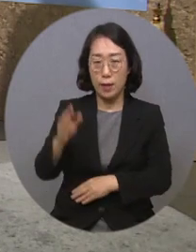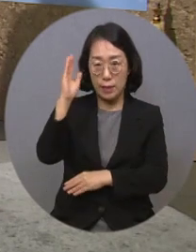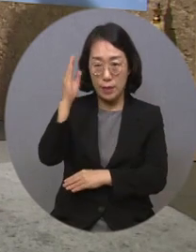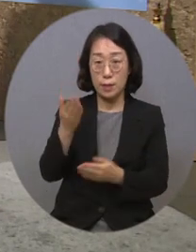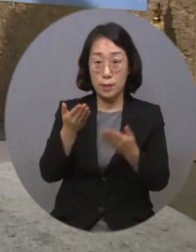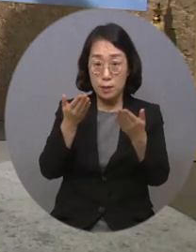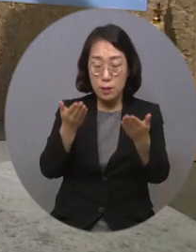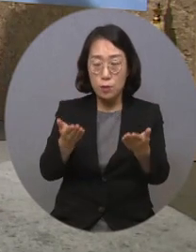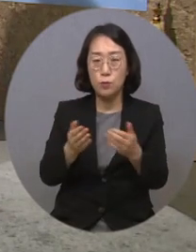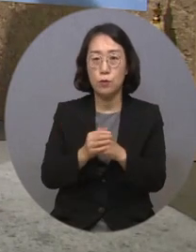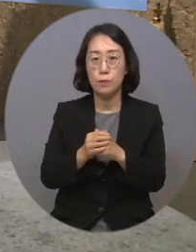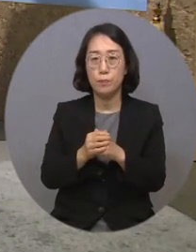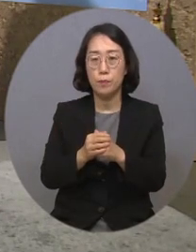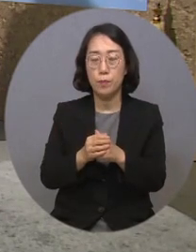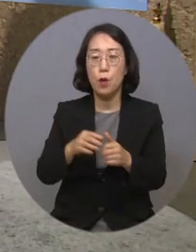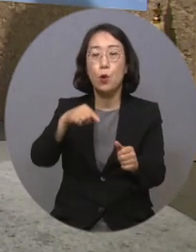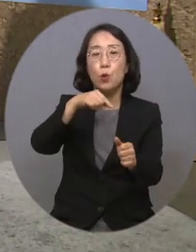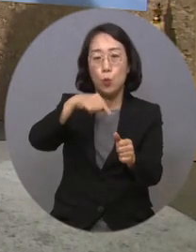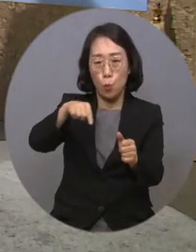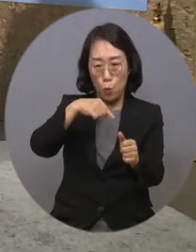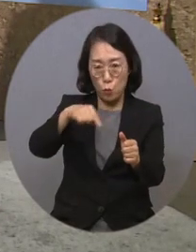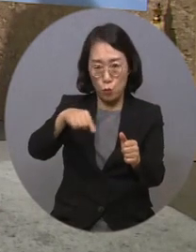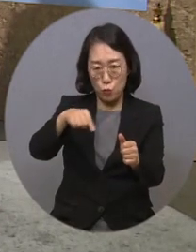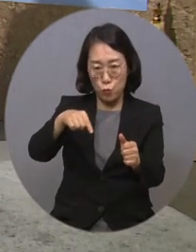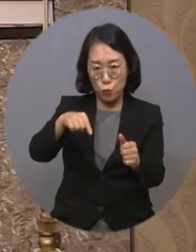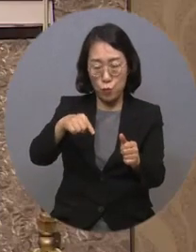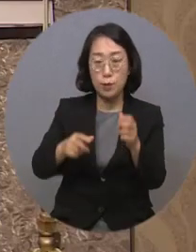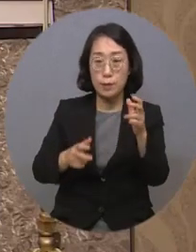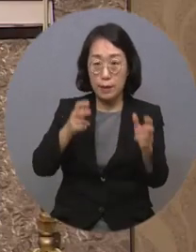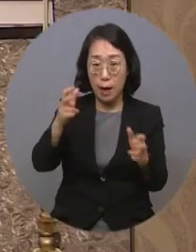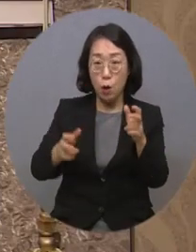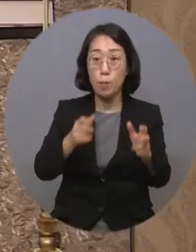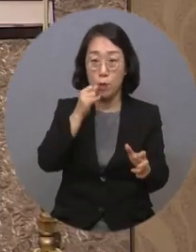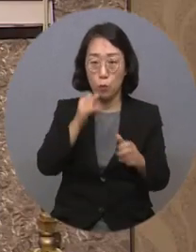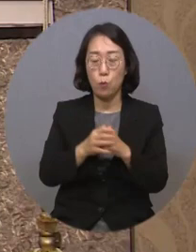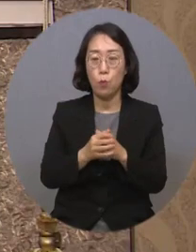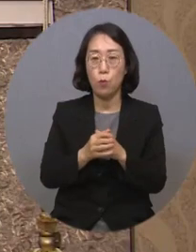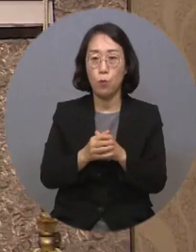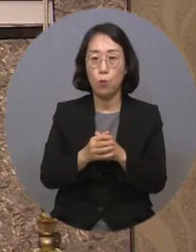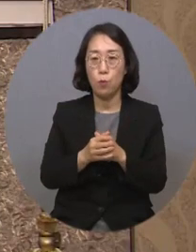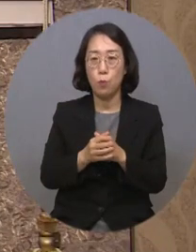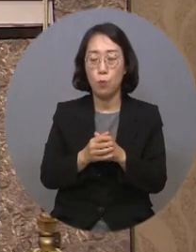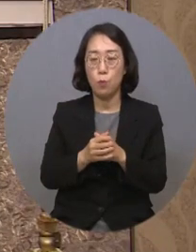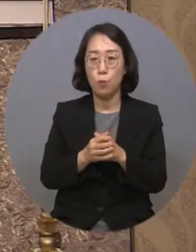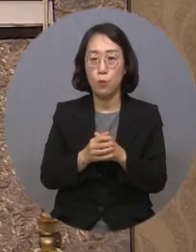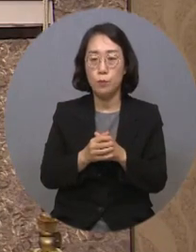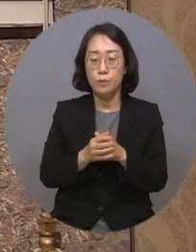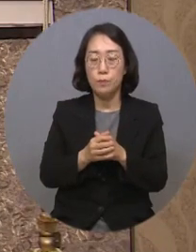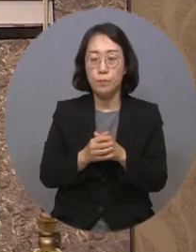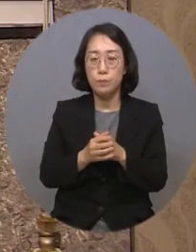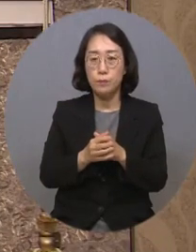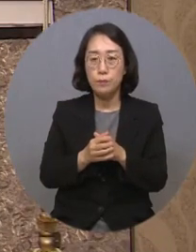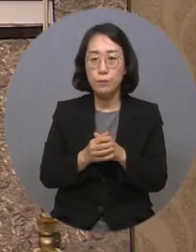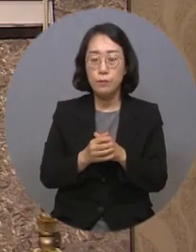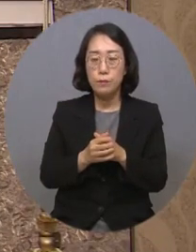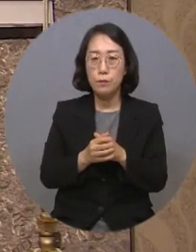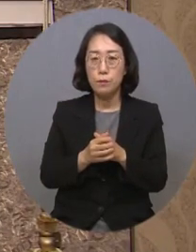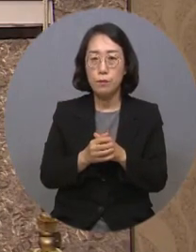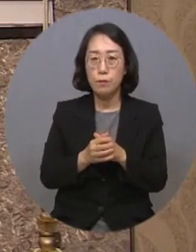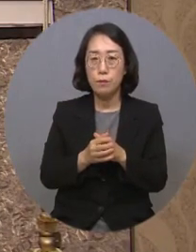대로 협회에서는 지금 이제 교육 사업 이런 부분들을 좀 진행을 하고 있고요. 네. 또 이제 아까 지금 말씀드린